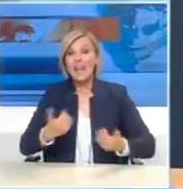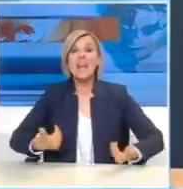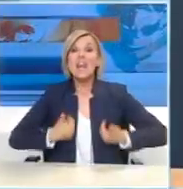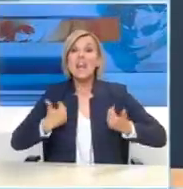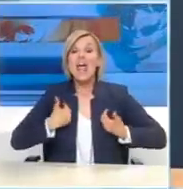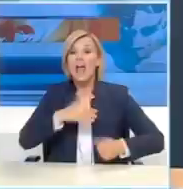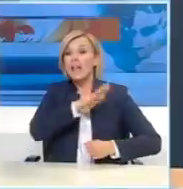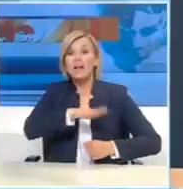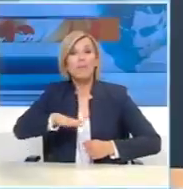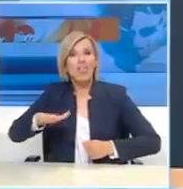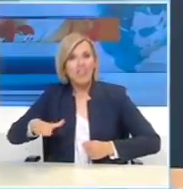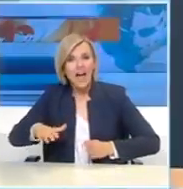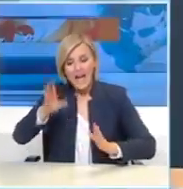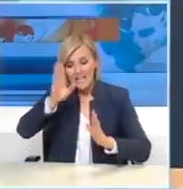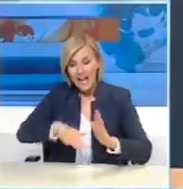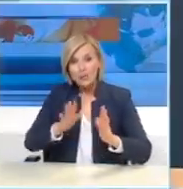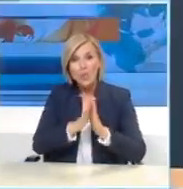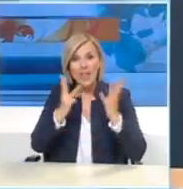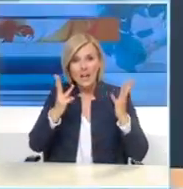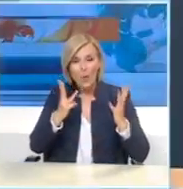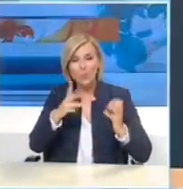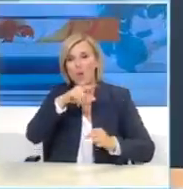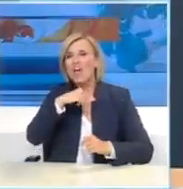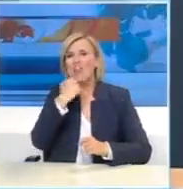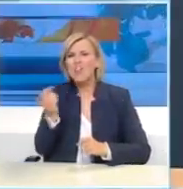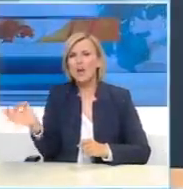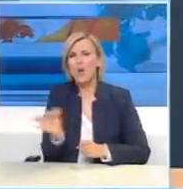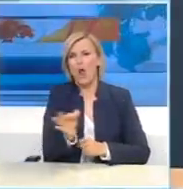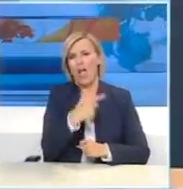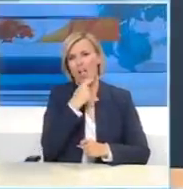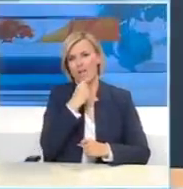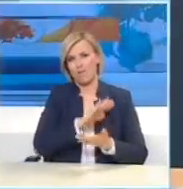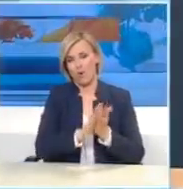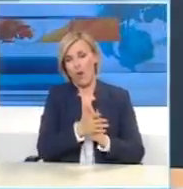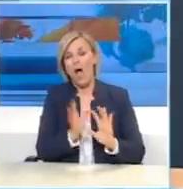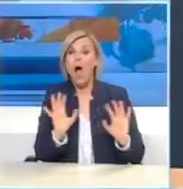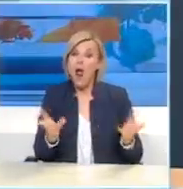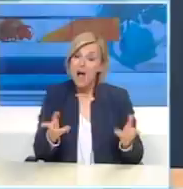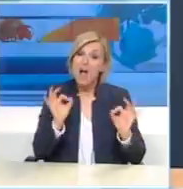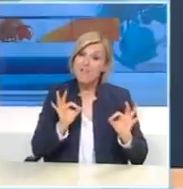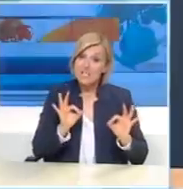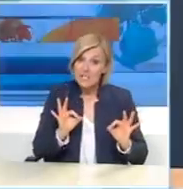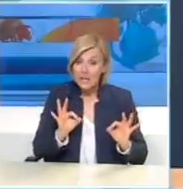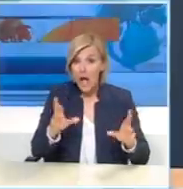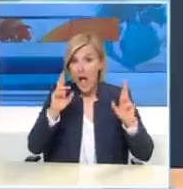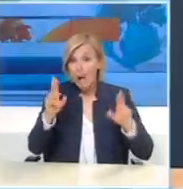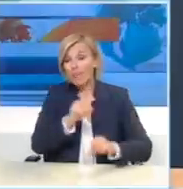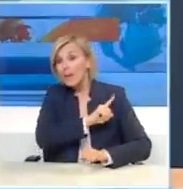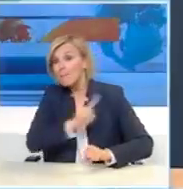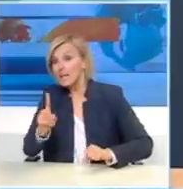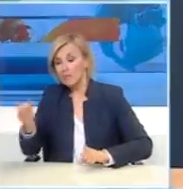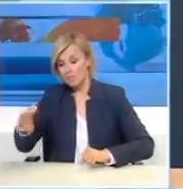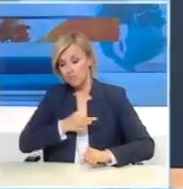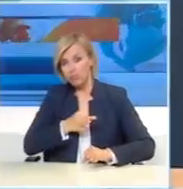άνθρωποι κάτω της ηλικίας των 18. Αλλά από την άλλη μεριά, φυσικά και δεν θέλουμε κανένας από αυτούς να εκτεθεί, να κολλήσει, να χάσει